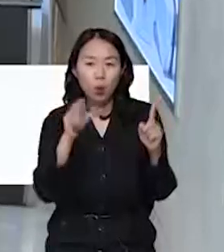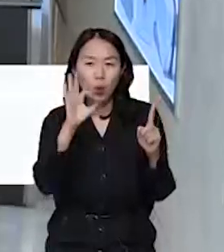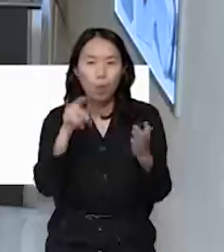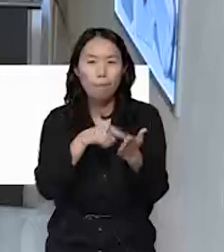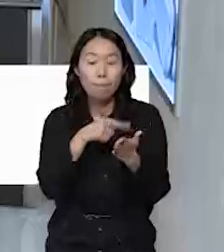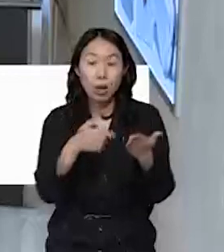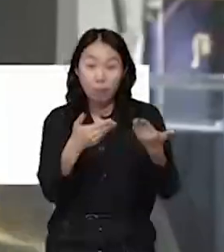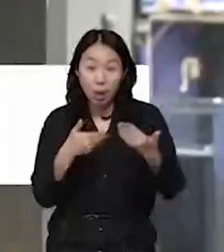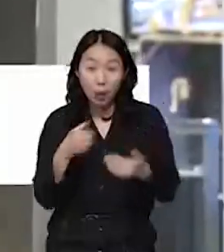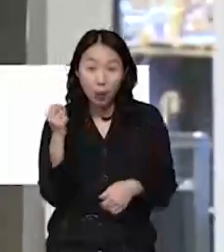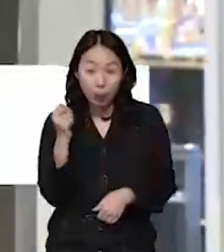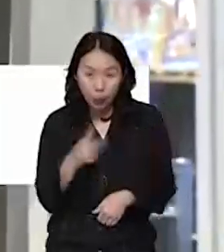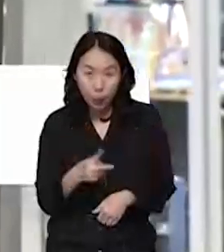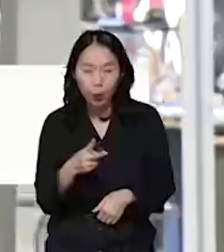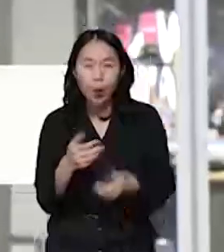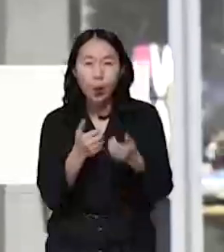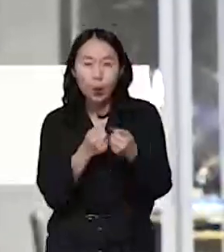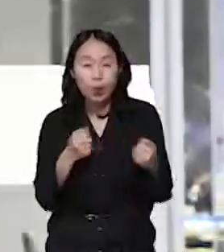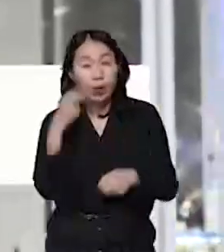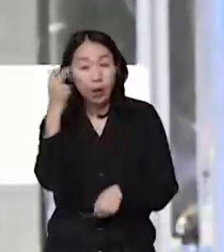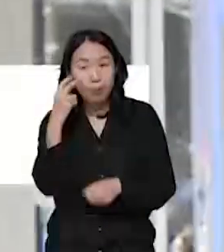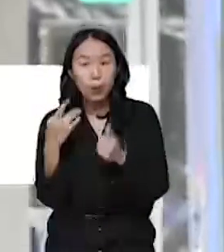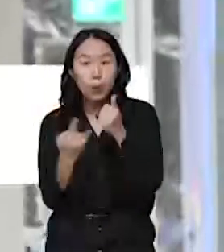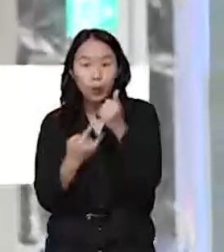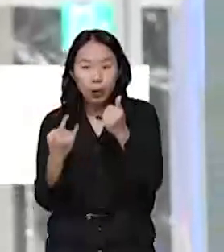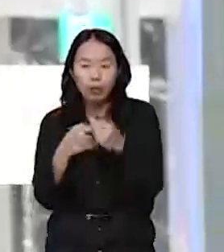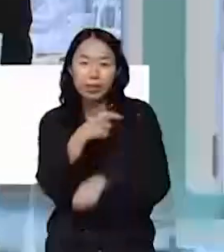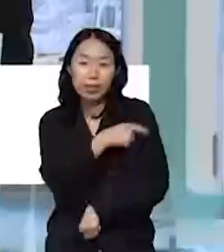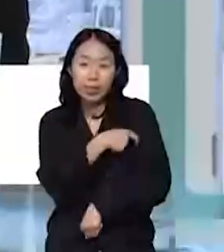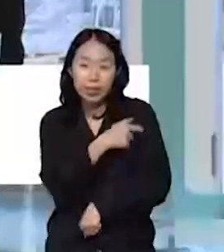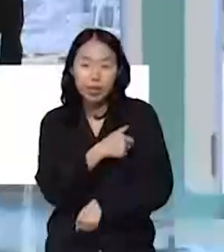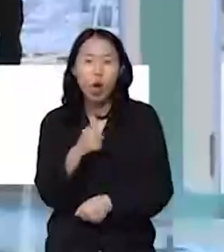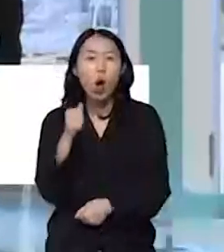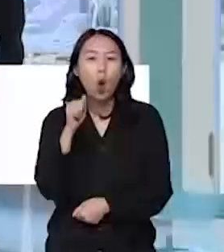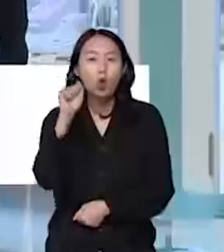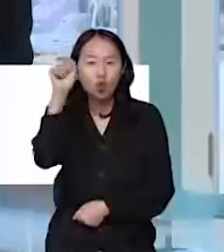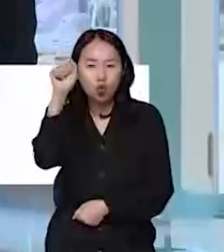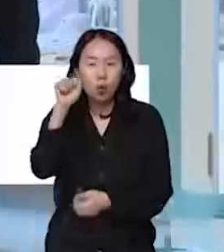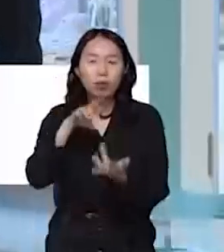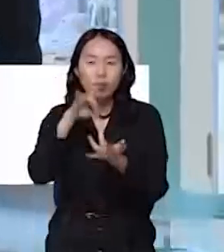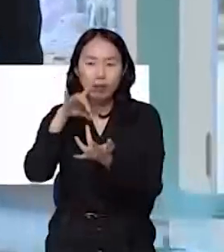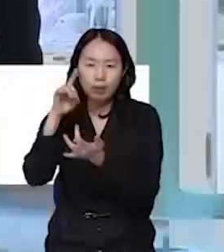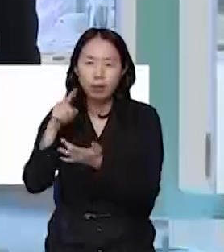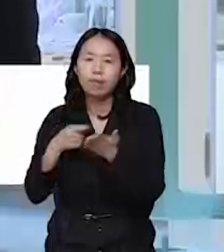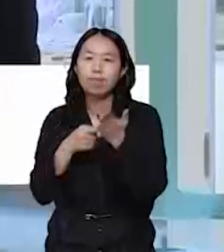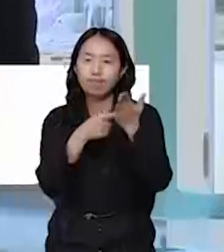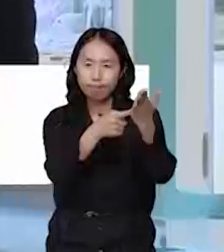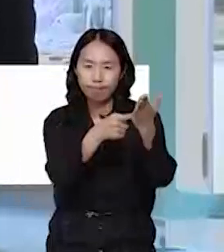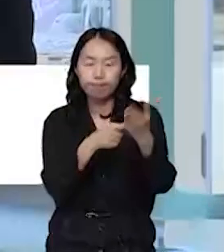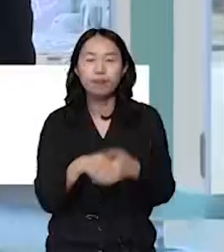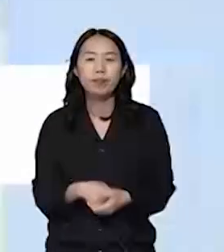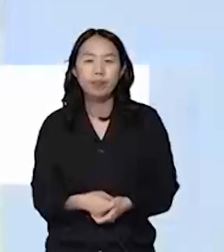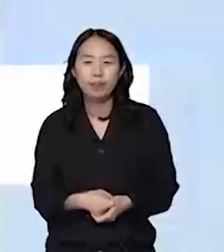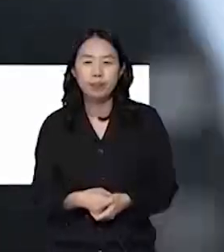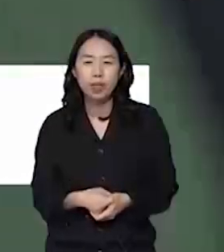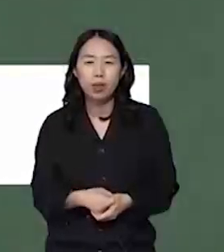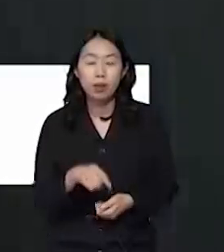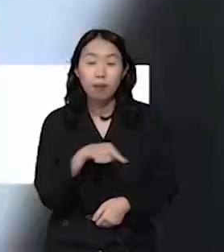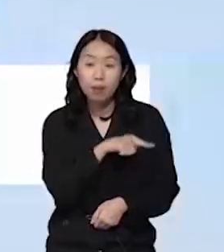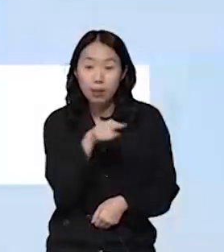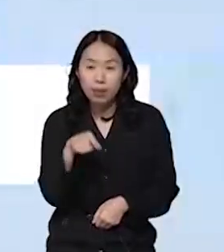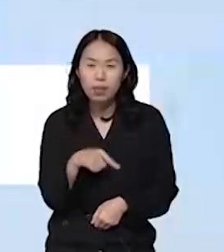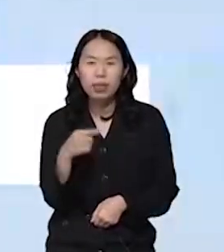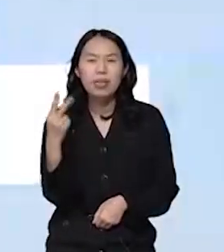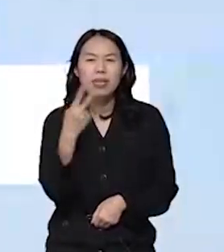현금 배당과 분리선출감사위원이 되는 사외이사 후보 추천 등을 상정해달라고 요구했습니다. 이들은